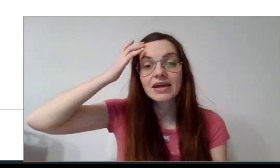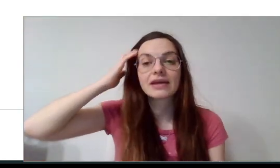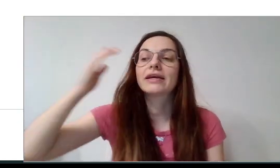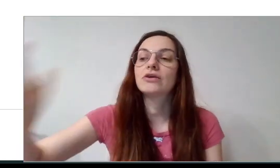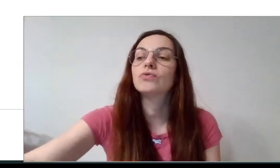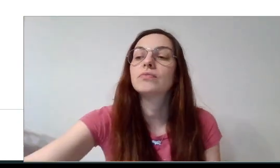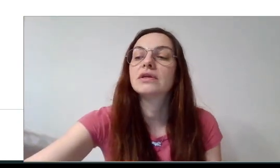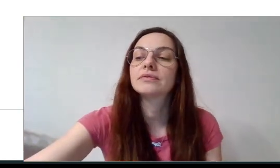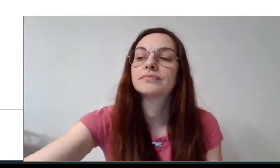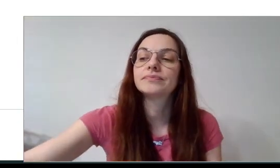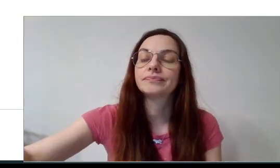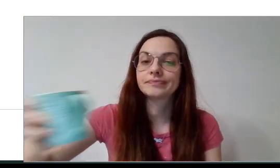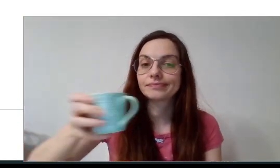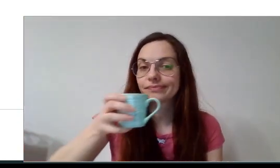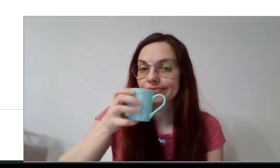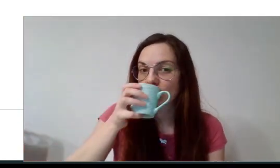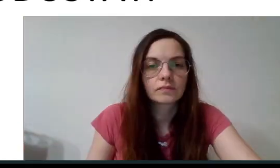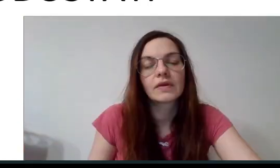Kaffee genomen.